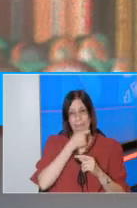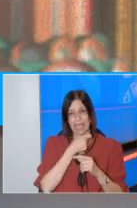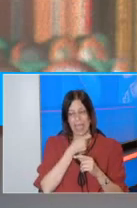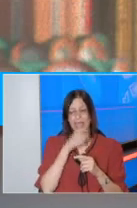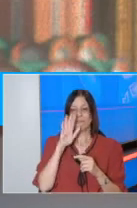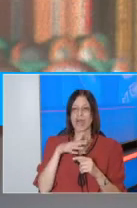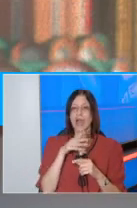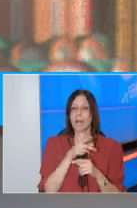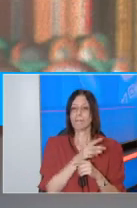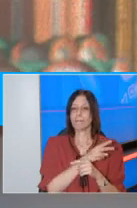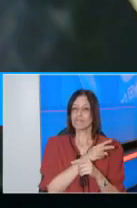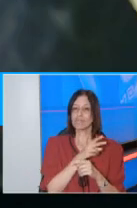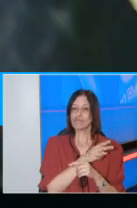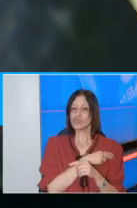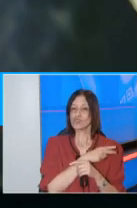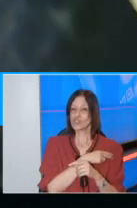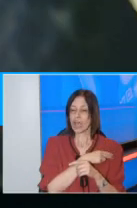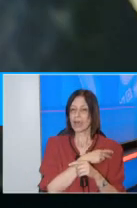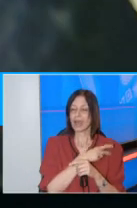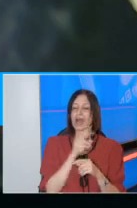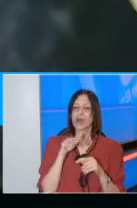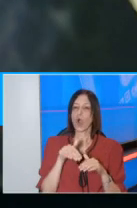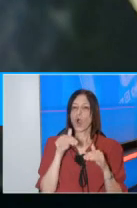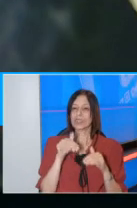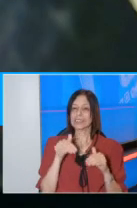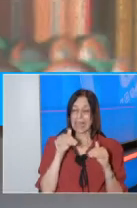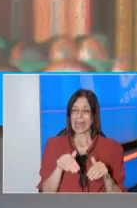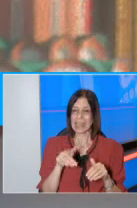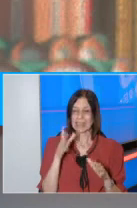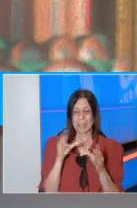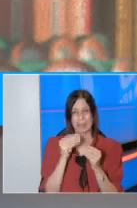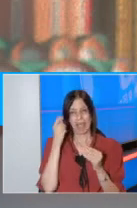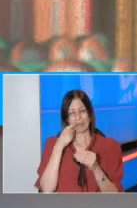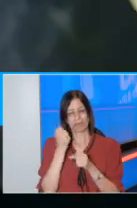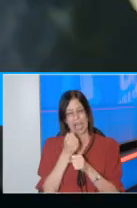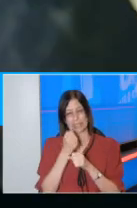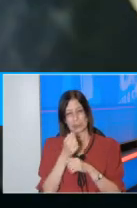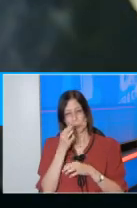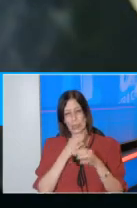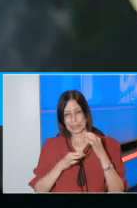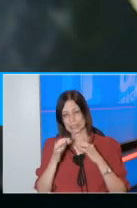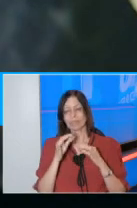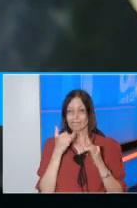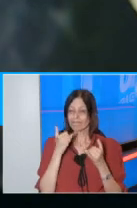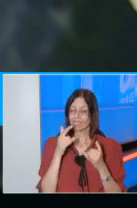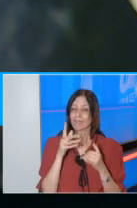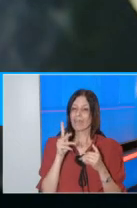והמשטרה האוסטרלית, נכון, בסיוע של עבריינים שעשו איתם דיל. ה-FBI עשו כאן תרגיל מאוד מאוד